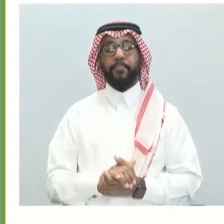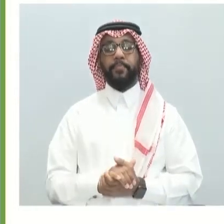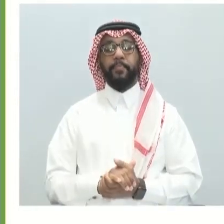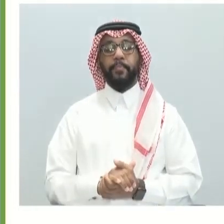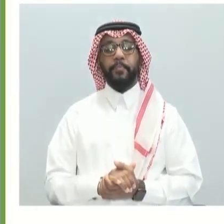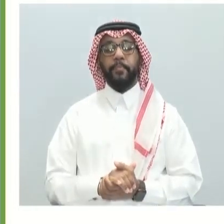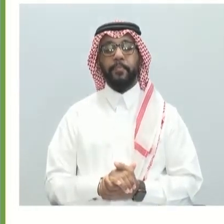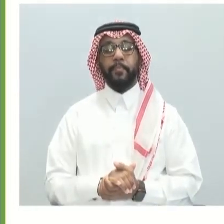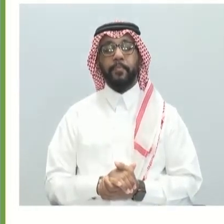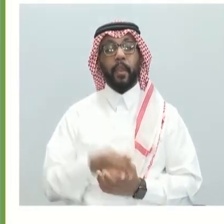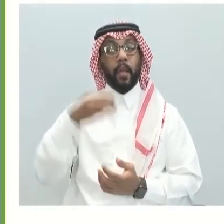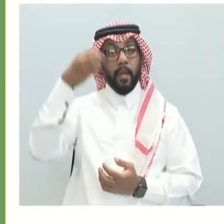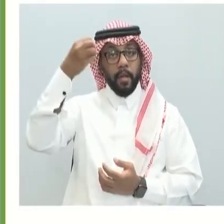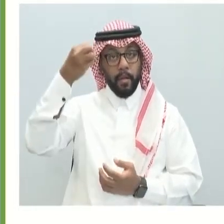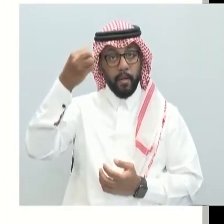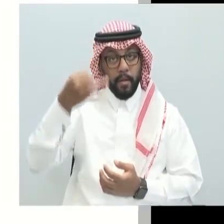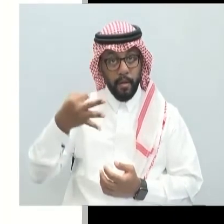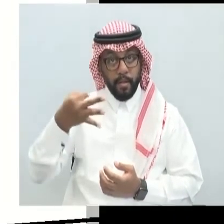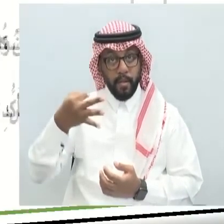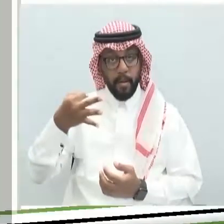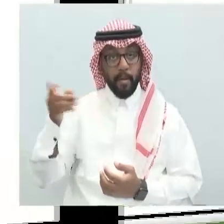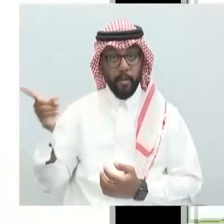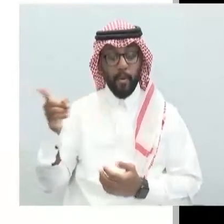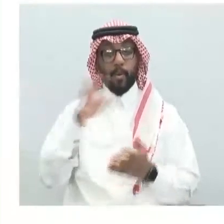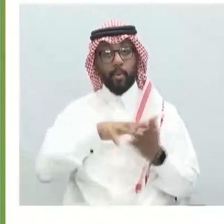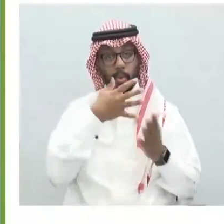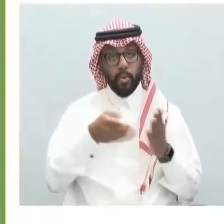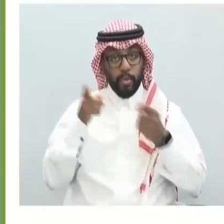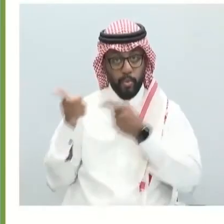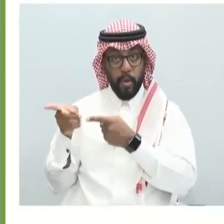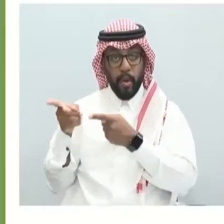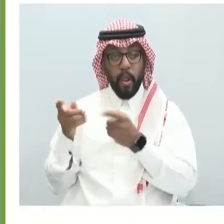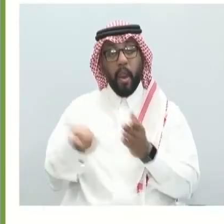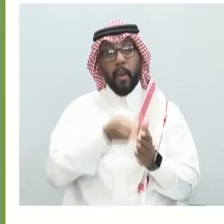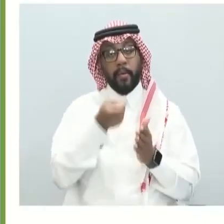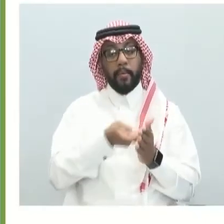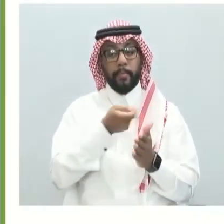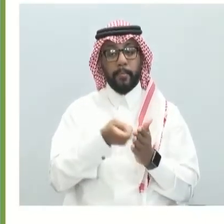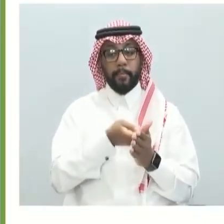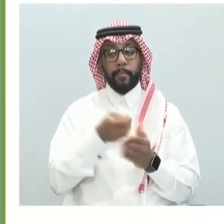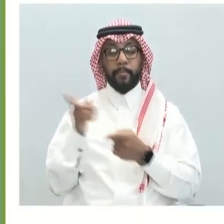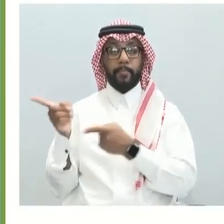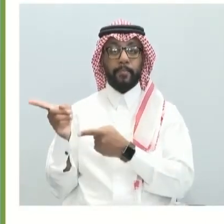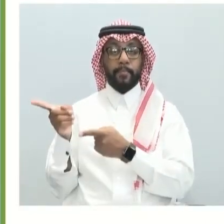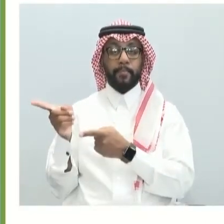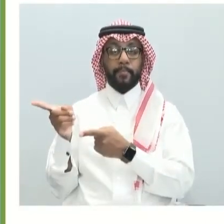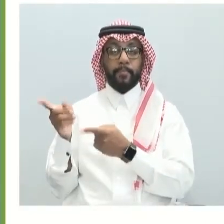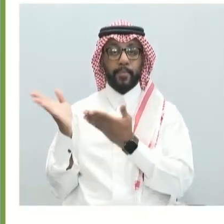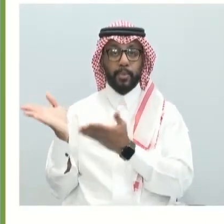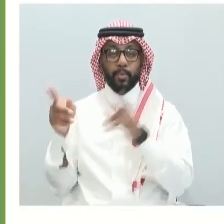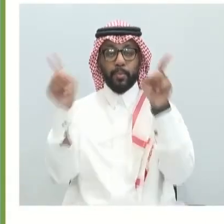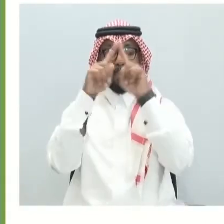كل هذه الخطوات سوف نقوم بها في الجدول كما يظهر امامك الان على